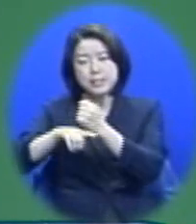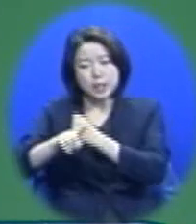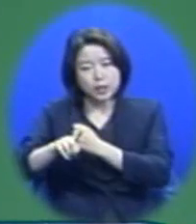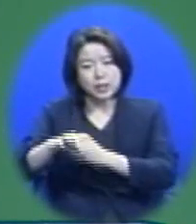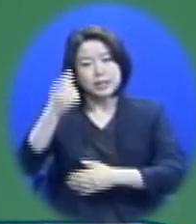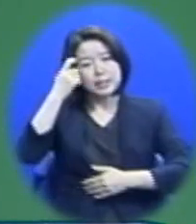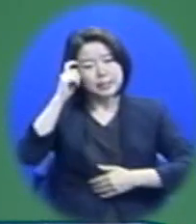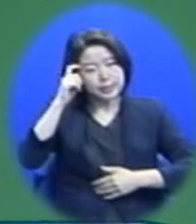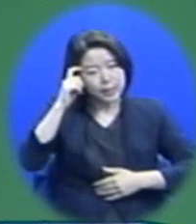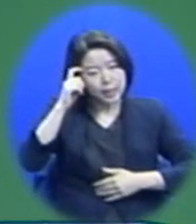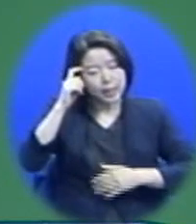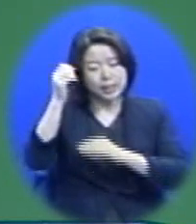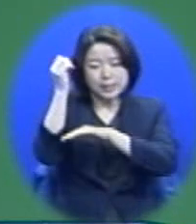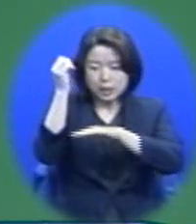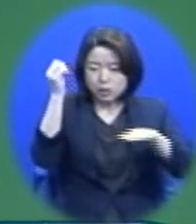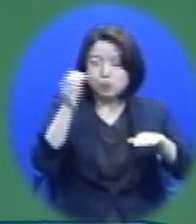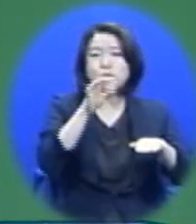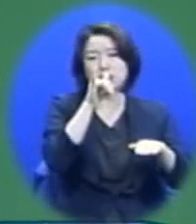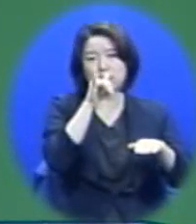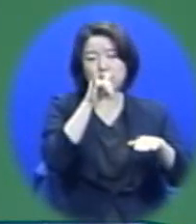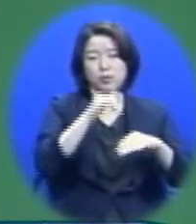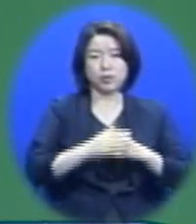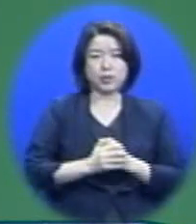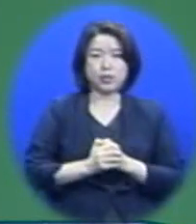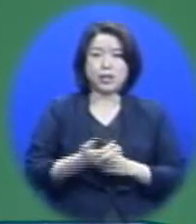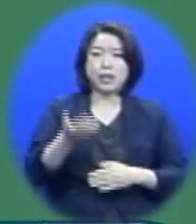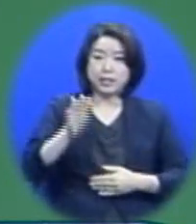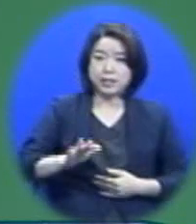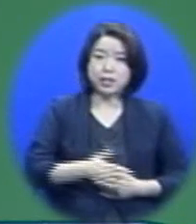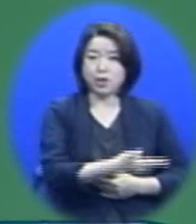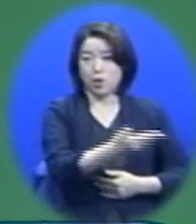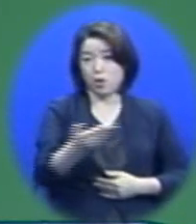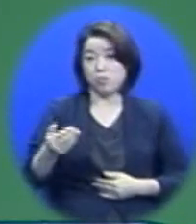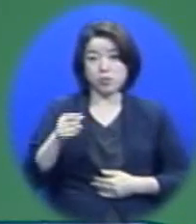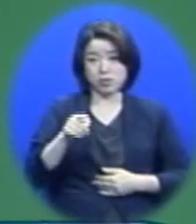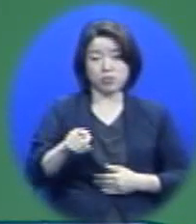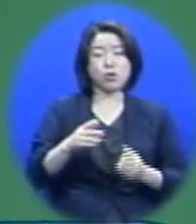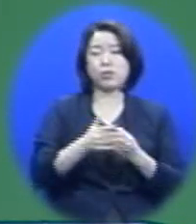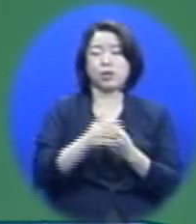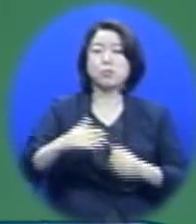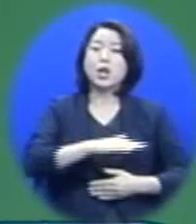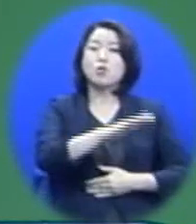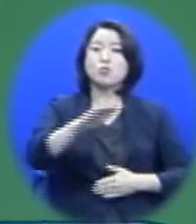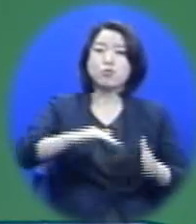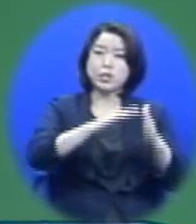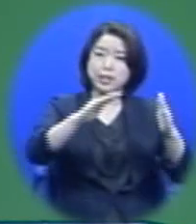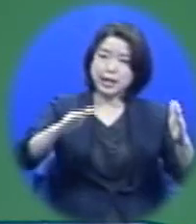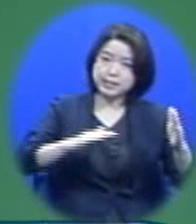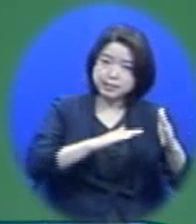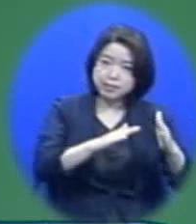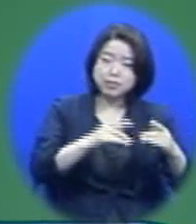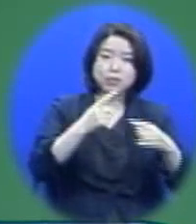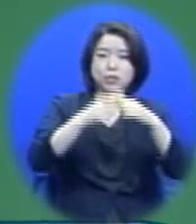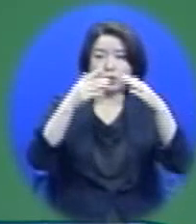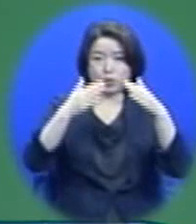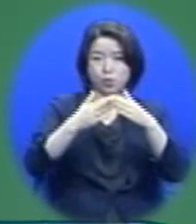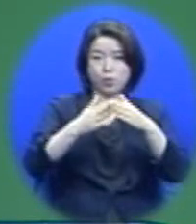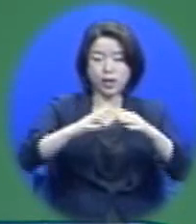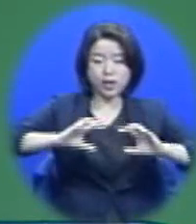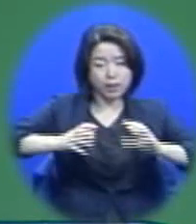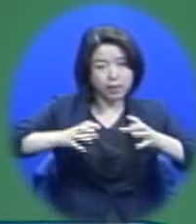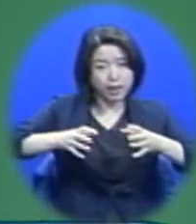나름대로의 기준이 있을 거예요. 그런데 여러분, 그것 때문에 우리의 가정이 또는 교회가,